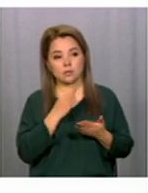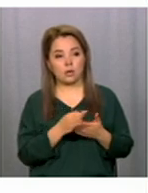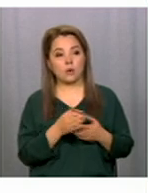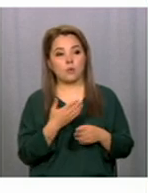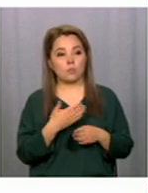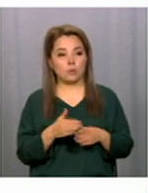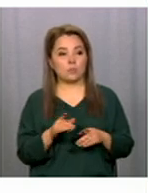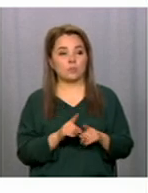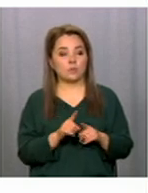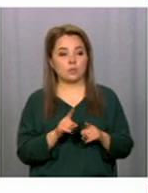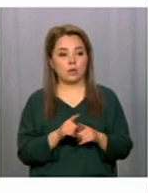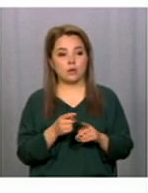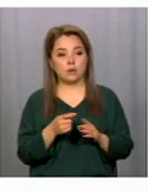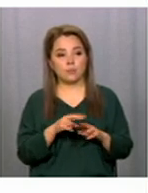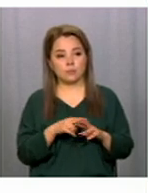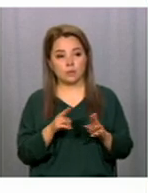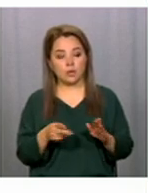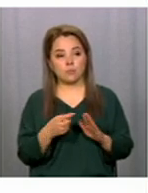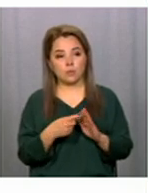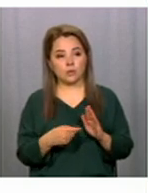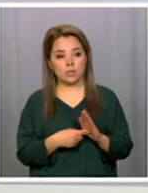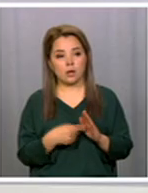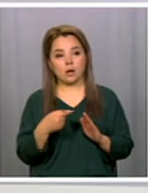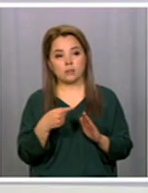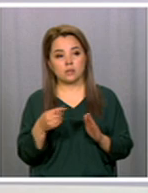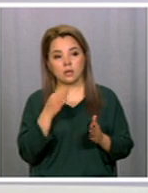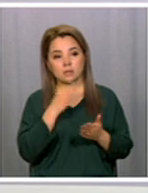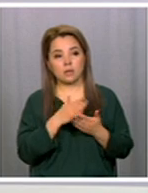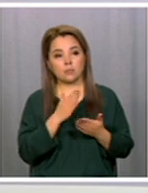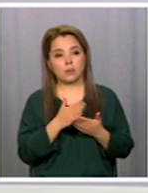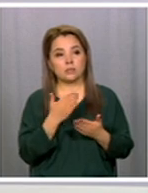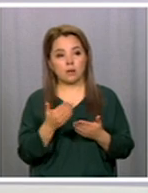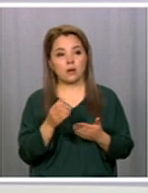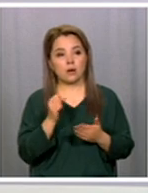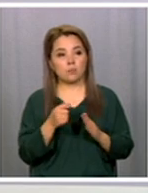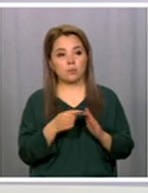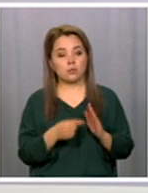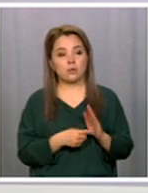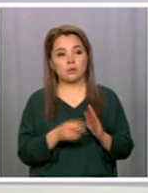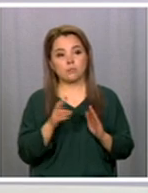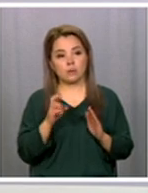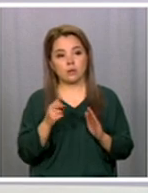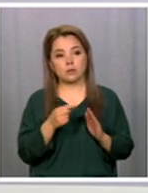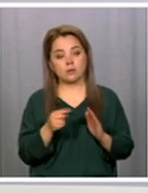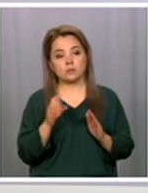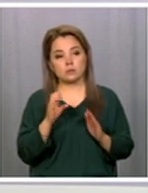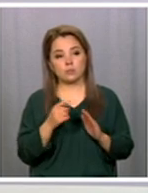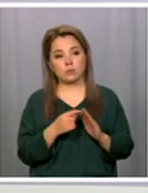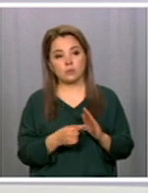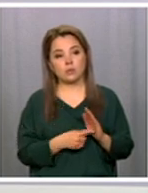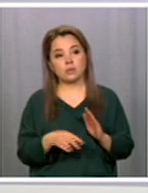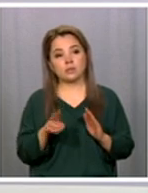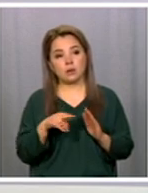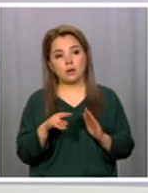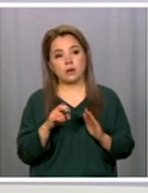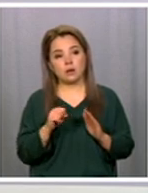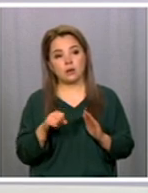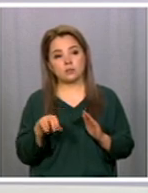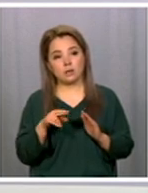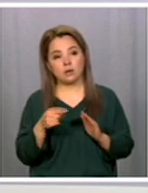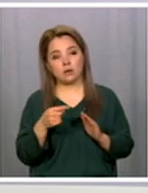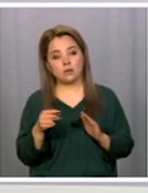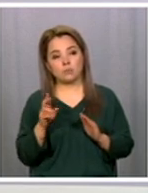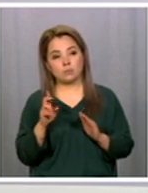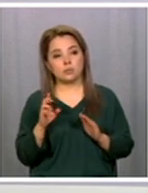бірдей бөлшектерді азайту сияқты орындаймыз. А бөлінген Б азайту С бөлінгенді тең А Д азайту